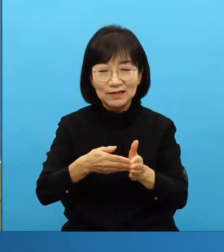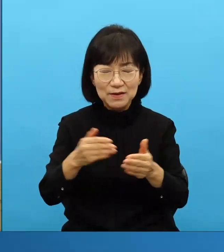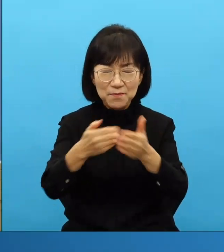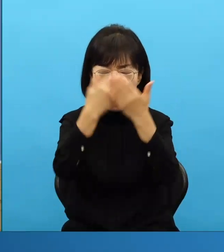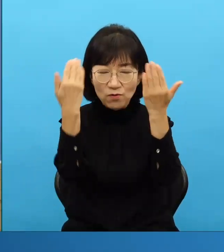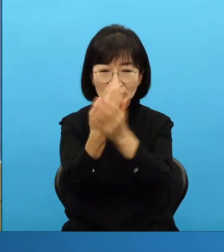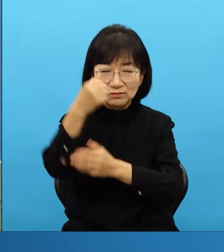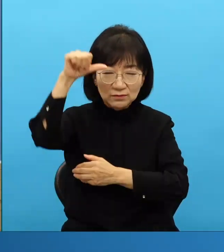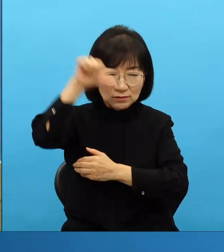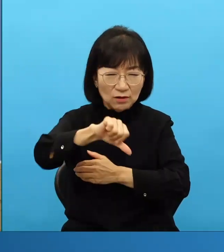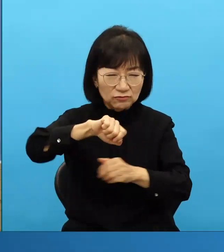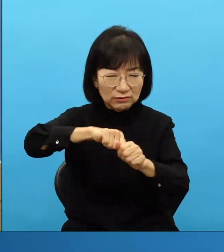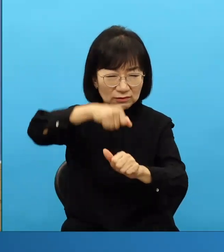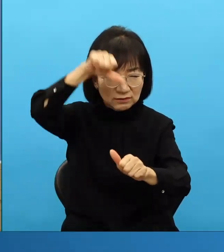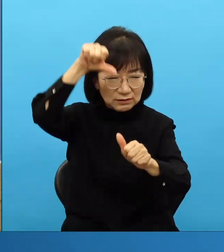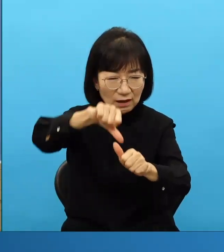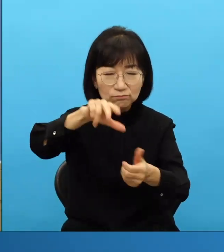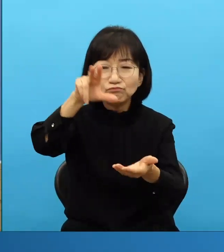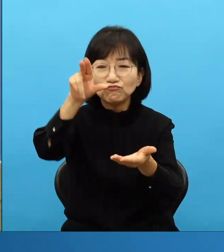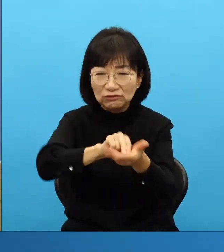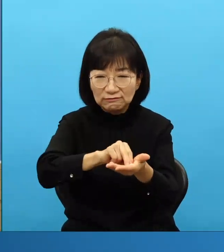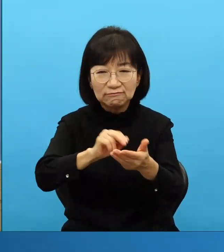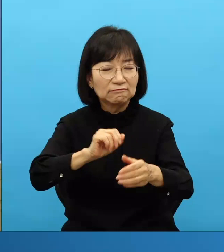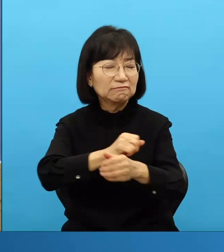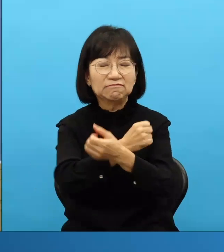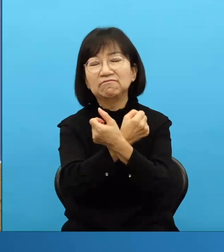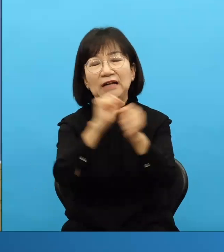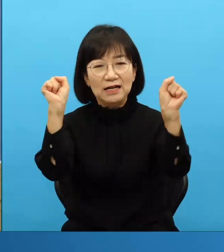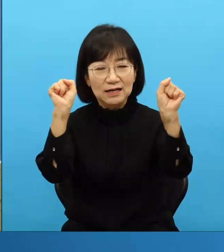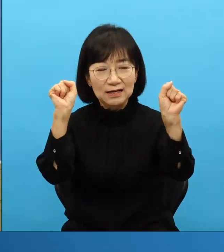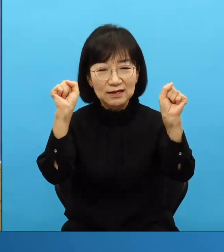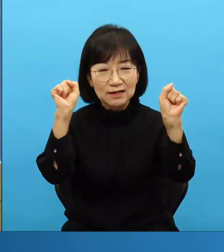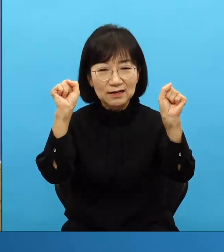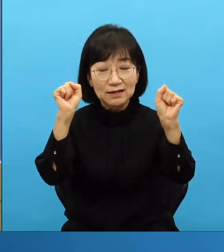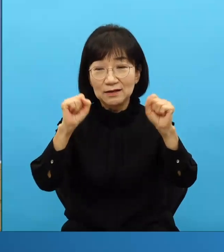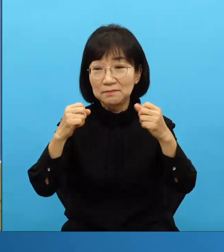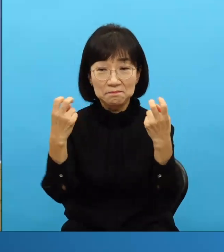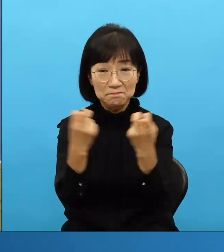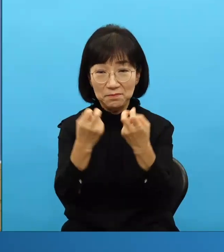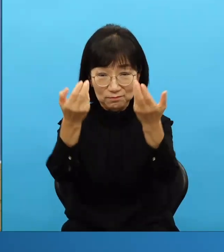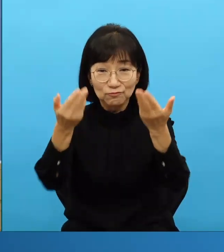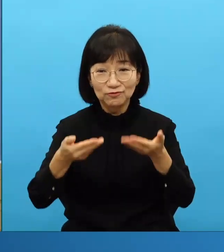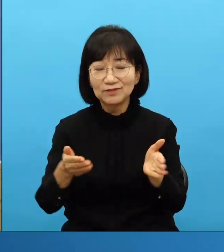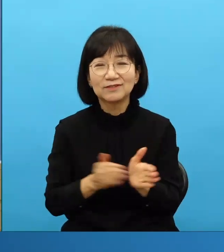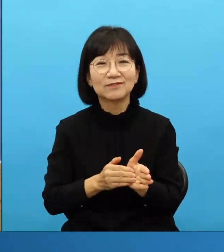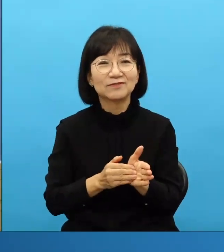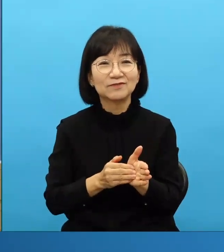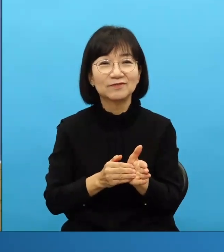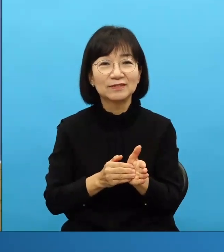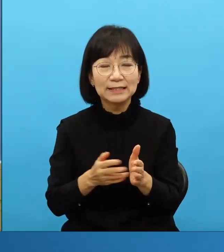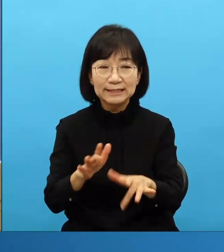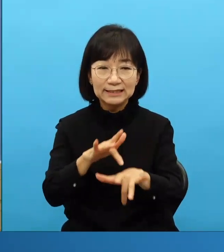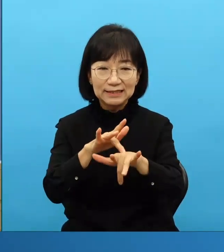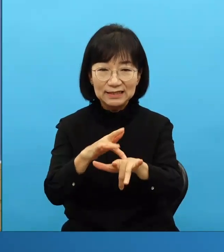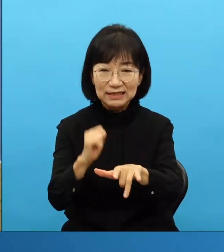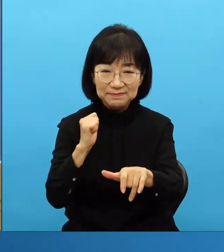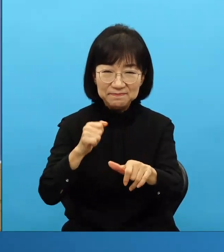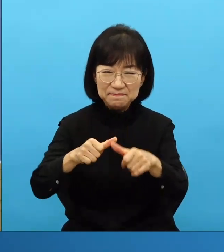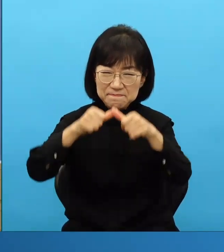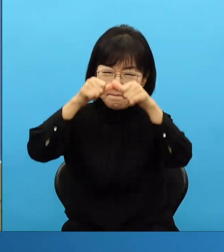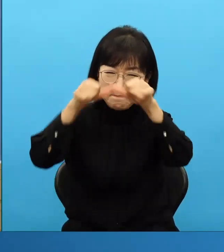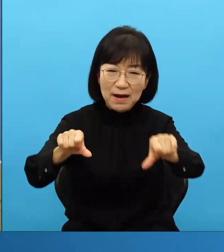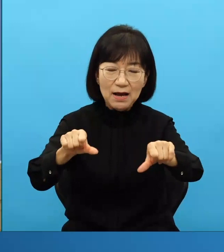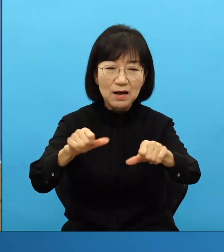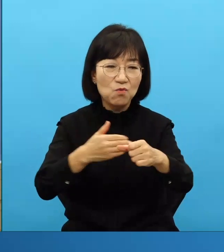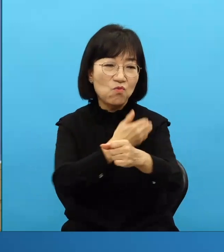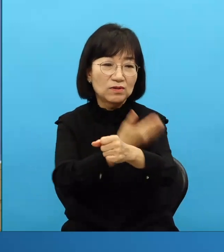문제를 해방하는 길을 여셨어요. Opening up the way to liberate us from all sin, Satan, and hell. 사단의 세력을 깨트리는 권세를 가지신